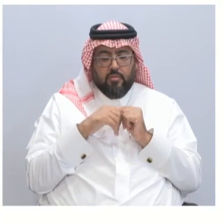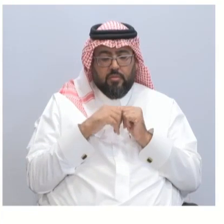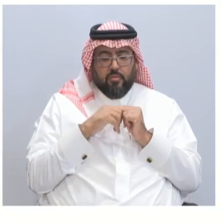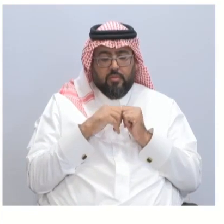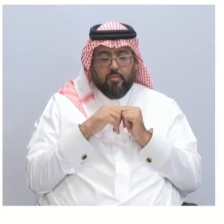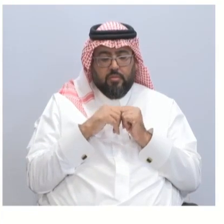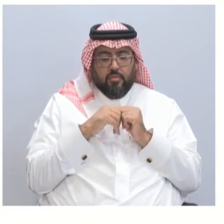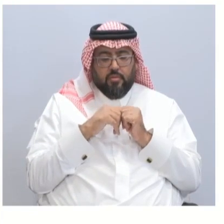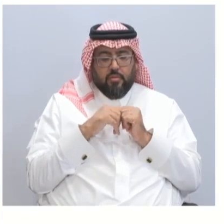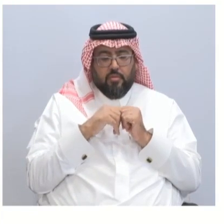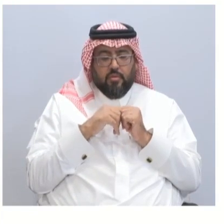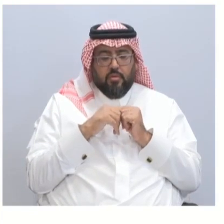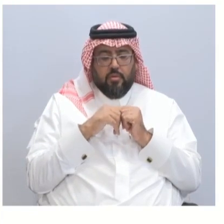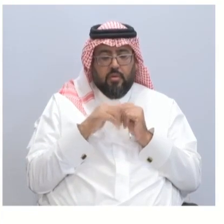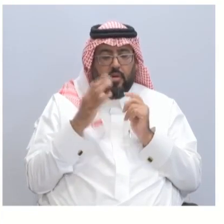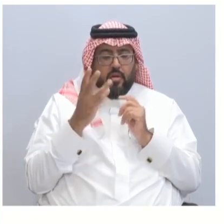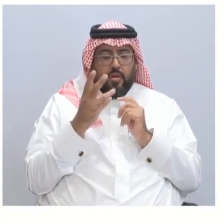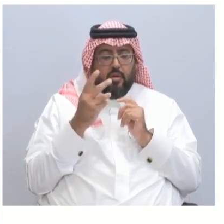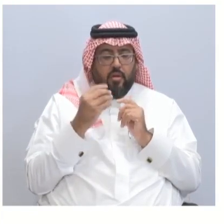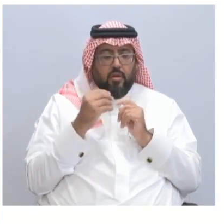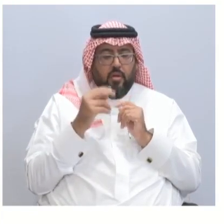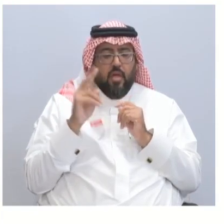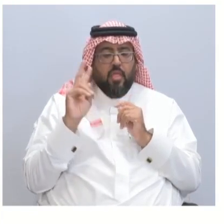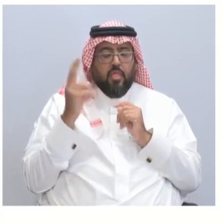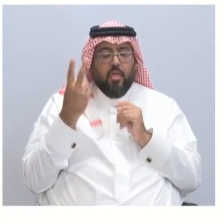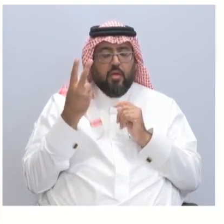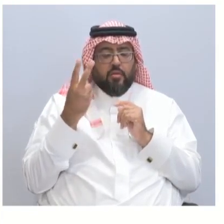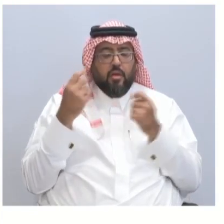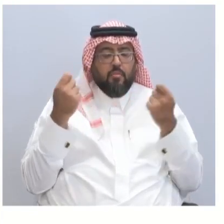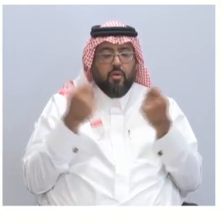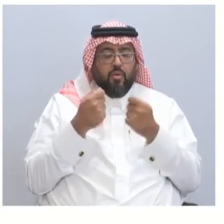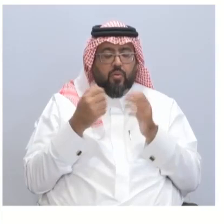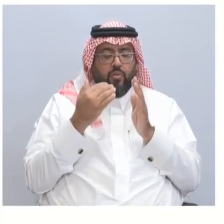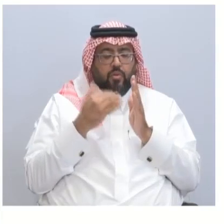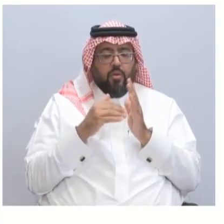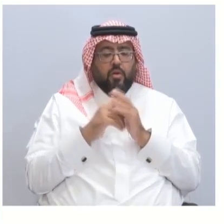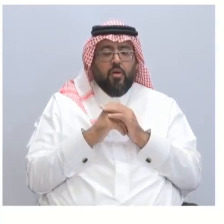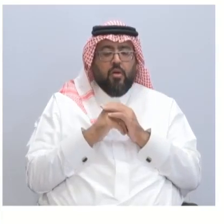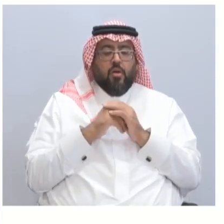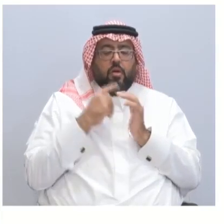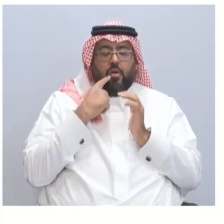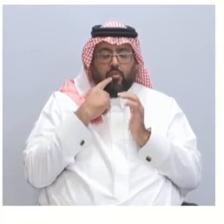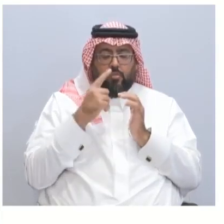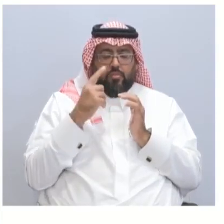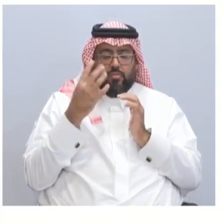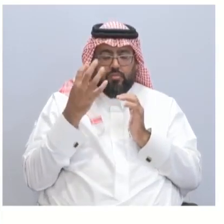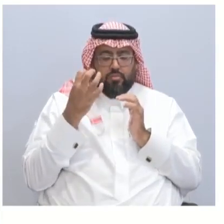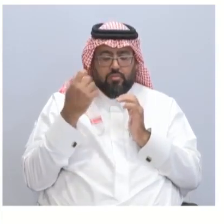قدر عدد سكان ذ متس التعاون 12 مليون ونص تقريبا وفي عام